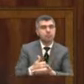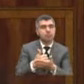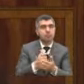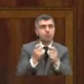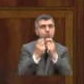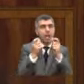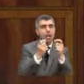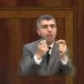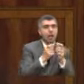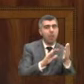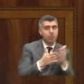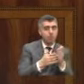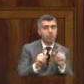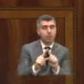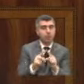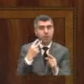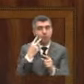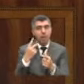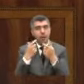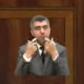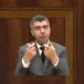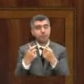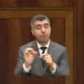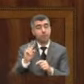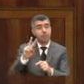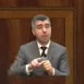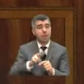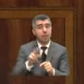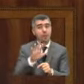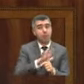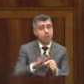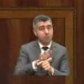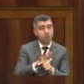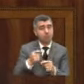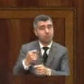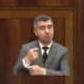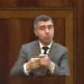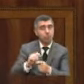زالت التداعيات السلبية للجائحة متتالية على عدد من القطاعات الاقتصادية